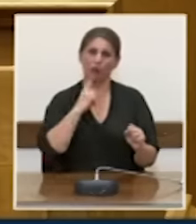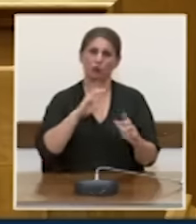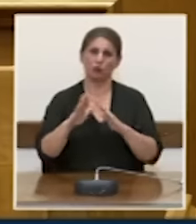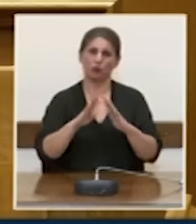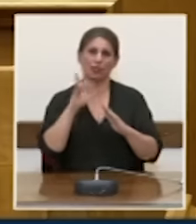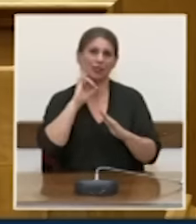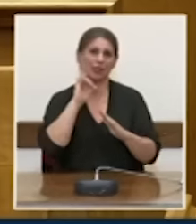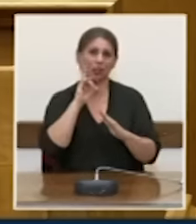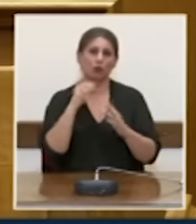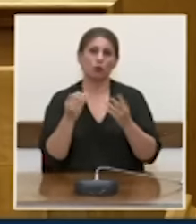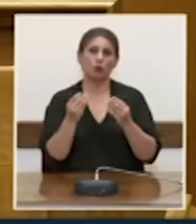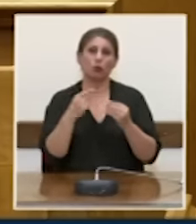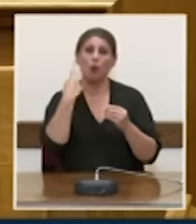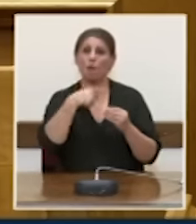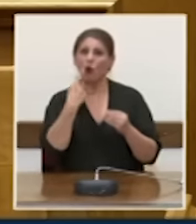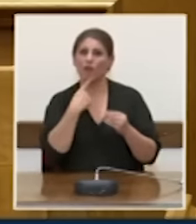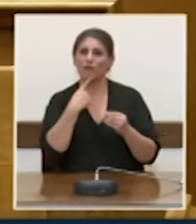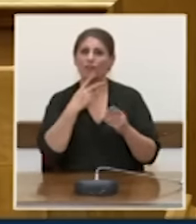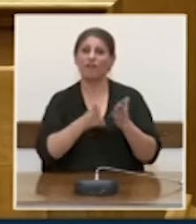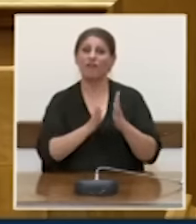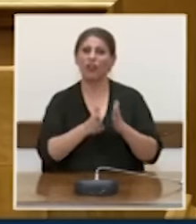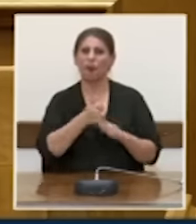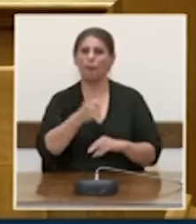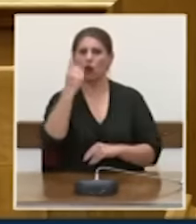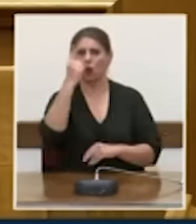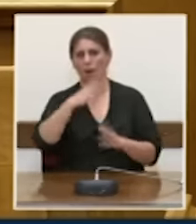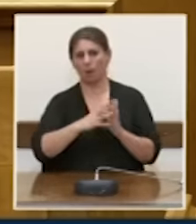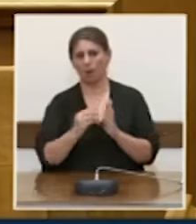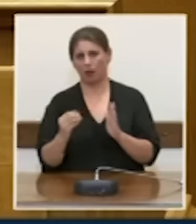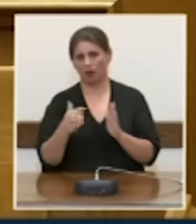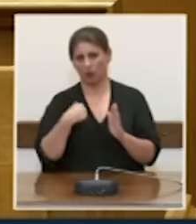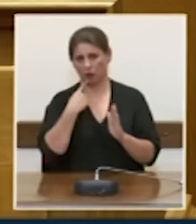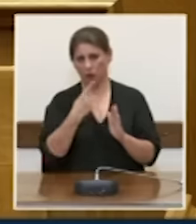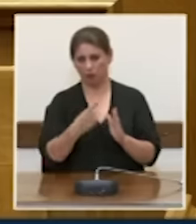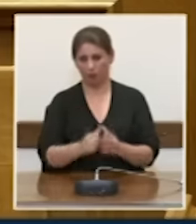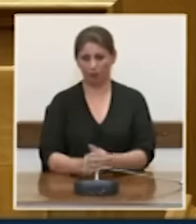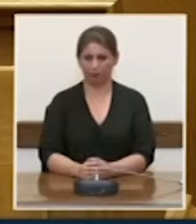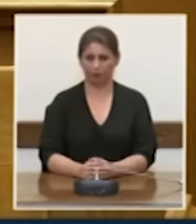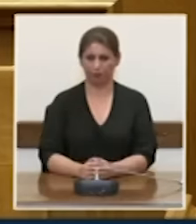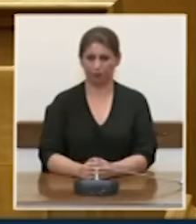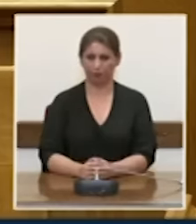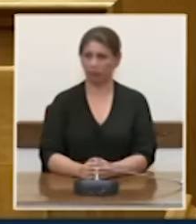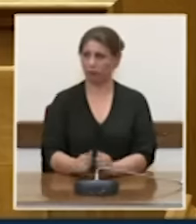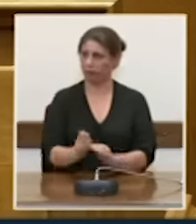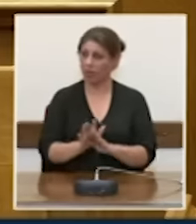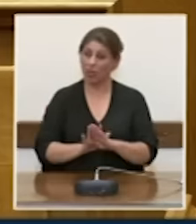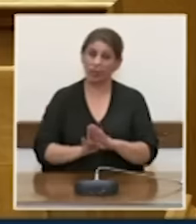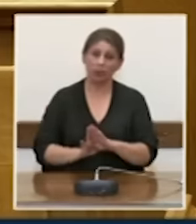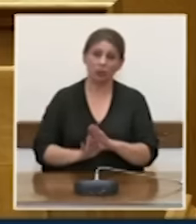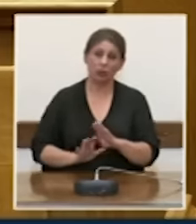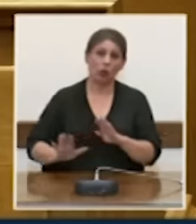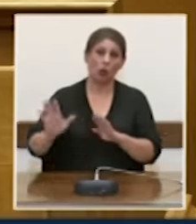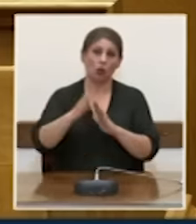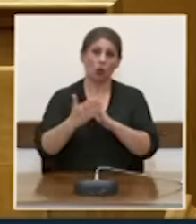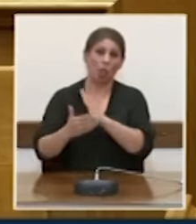την πολύμορφη βία. Θα σας πω μόνο ένα παράδειγμα γιατί το λέω αυτό. Σε ολόκληρο το δυτικό τομέα,